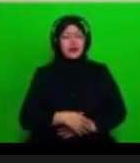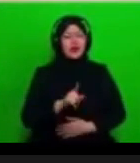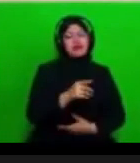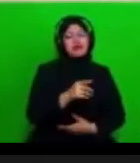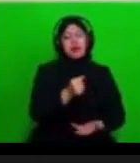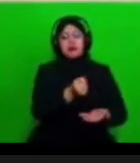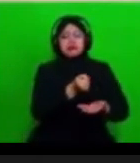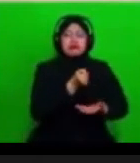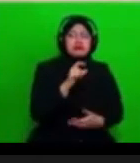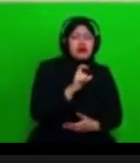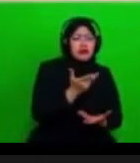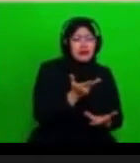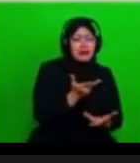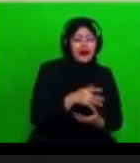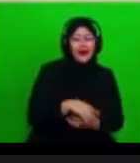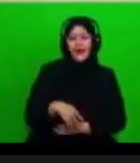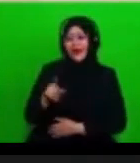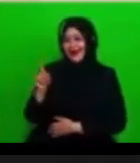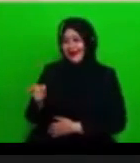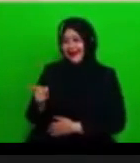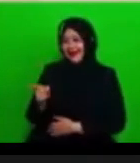Dan satu lagi yang spesial.